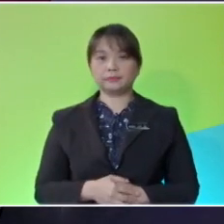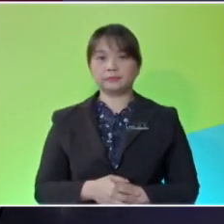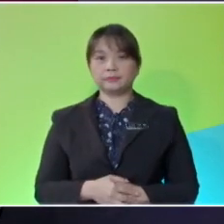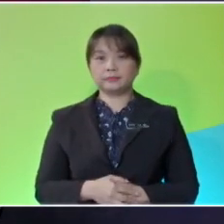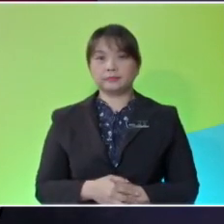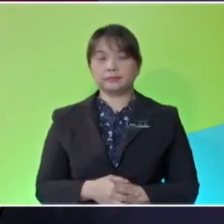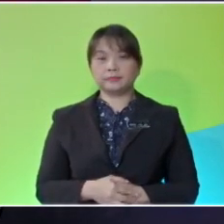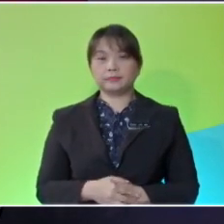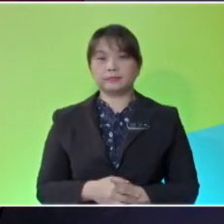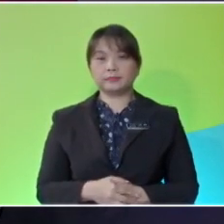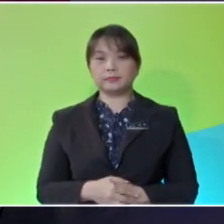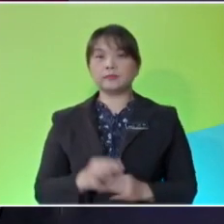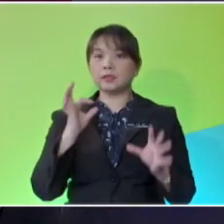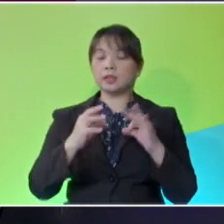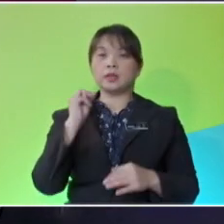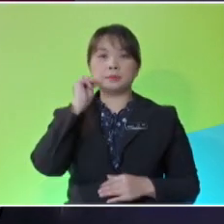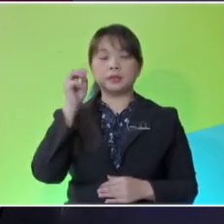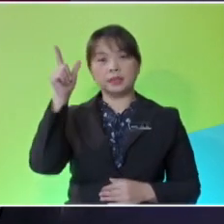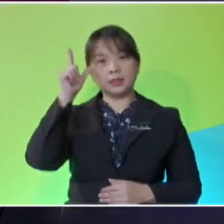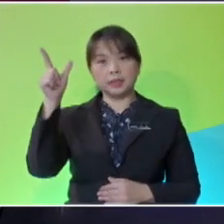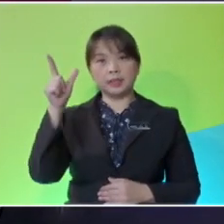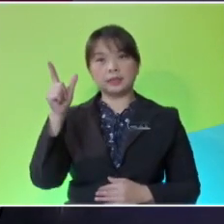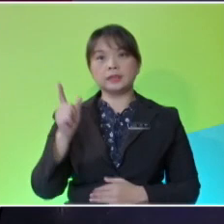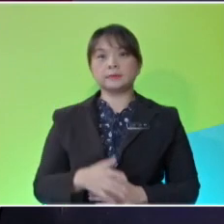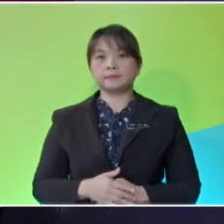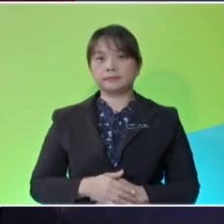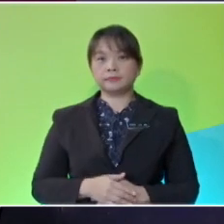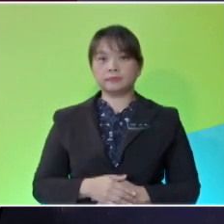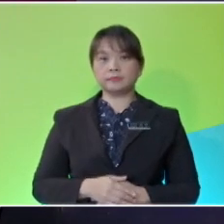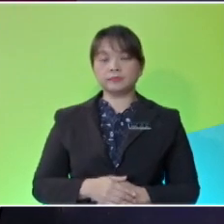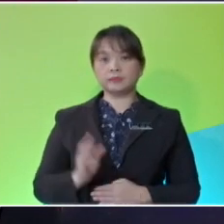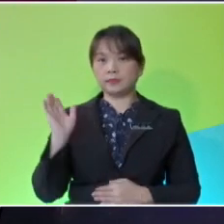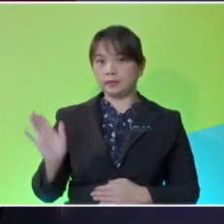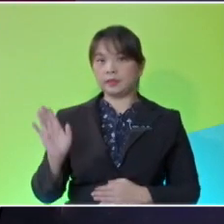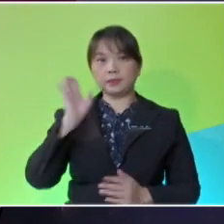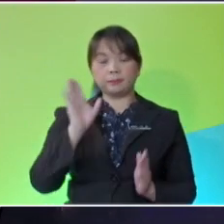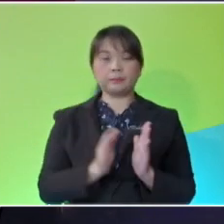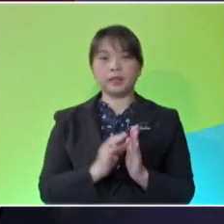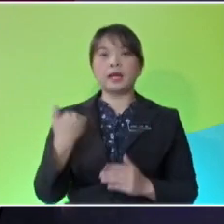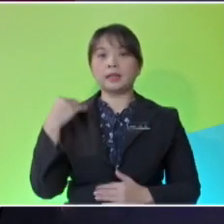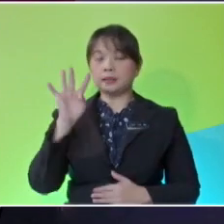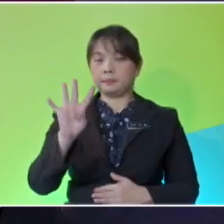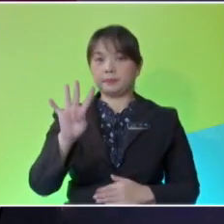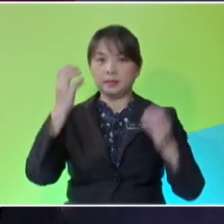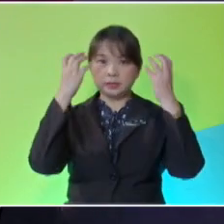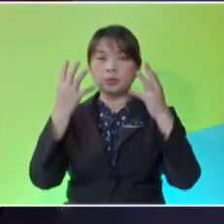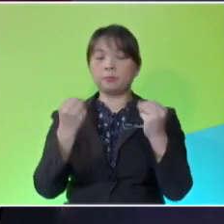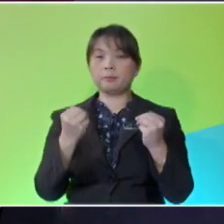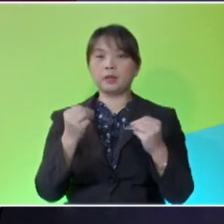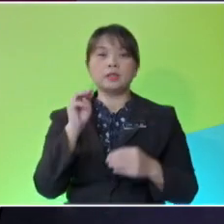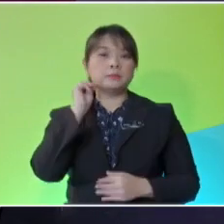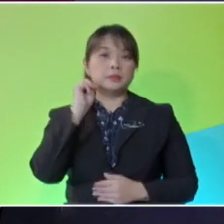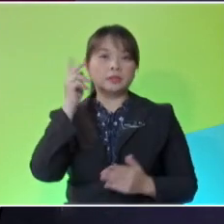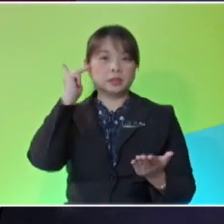sekarang kalau Mira lihat di papan putih terdapat empat peta Oke Cikgu anak Mira